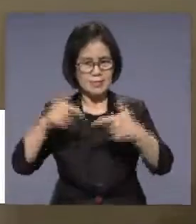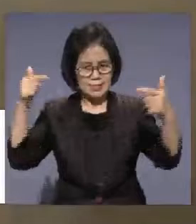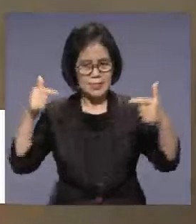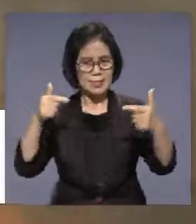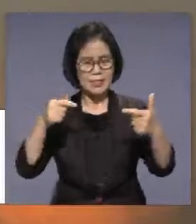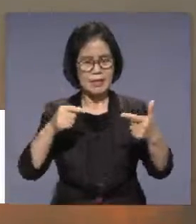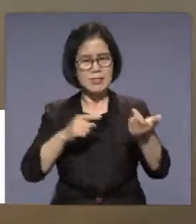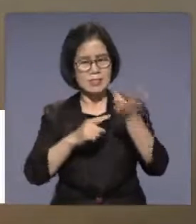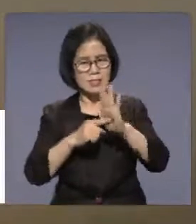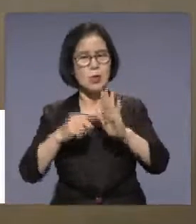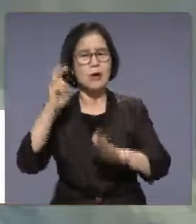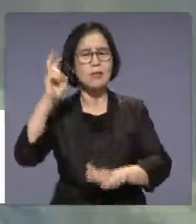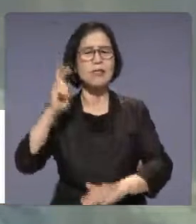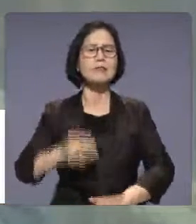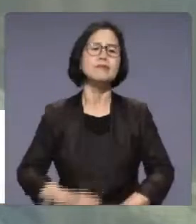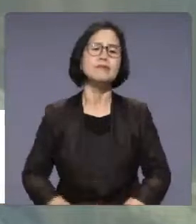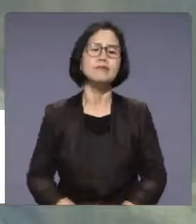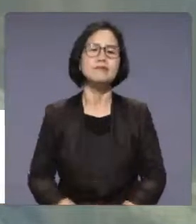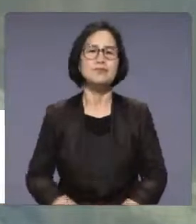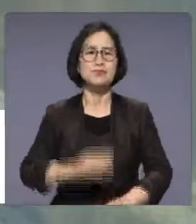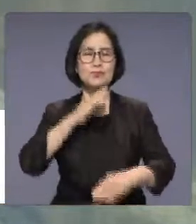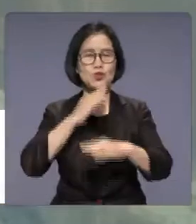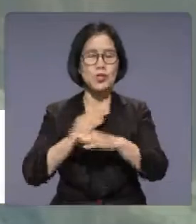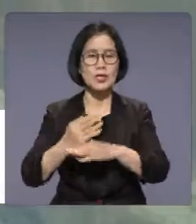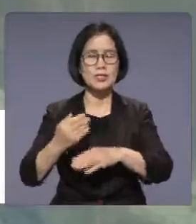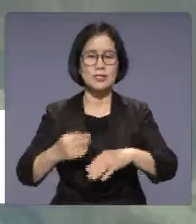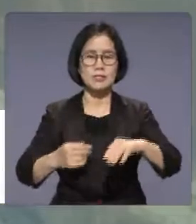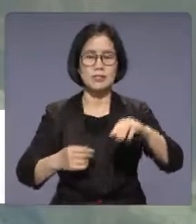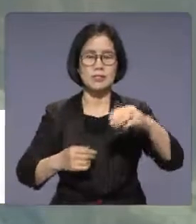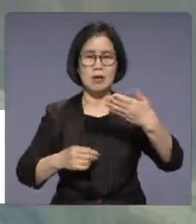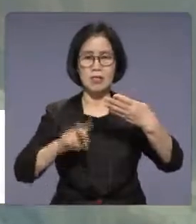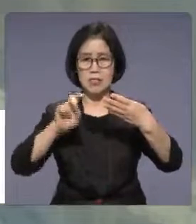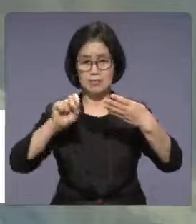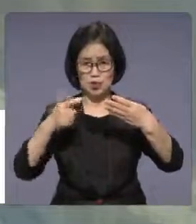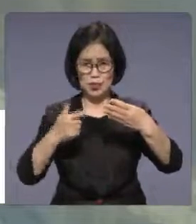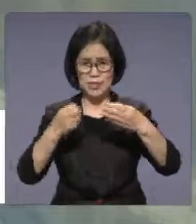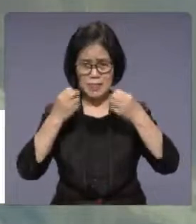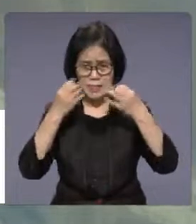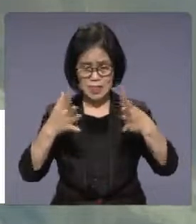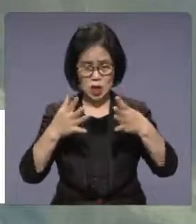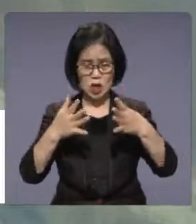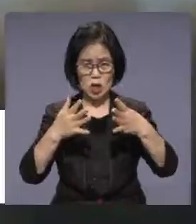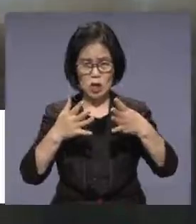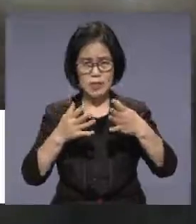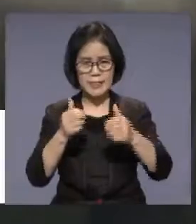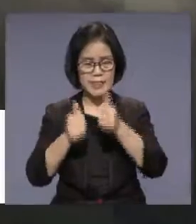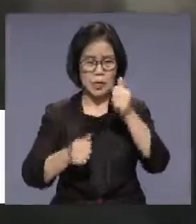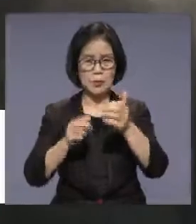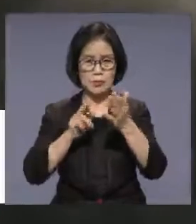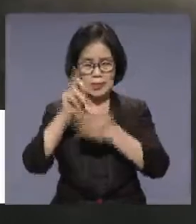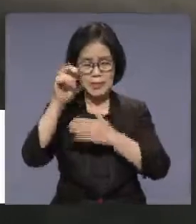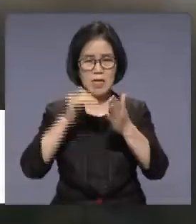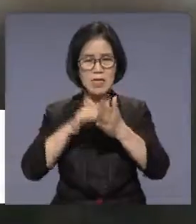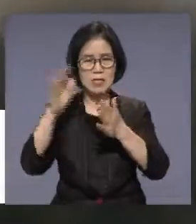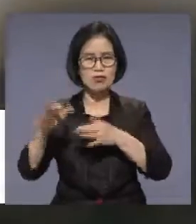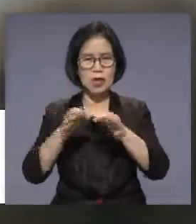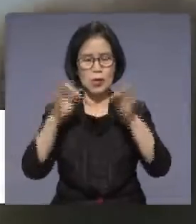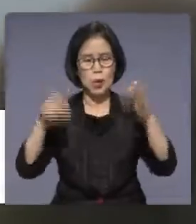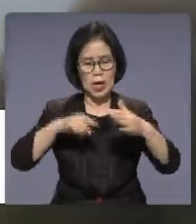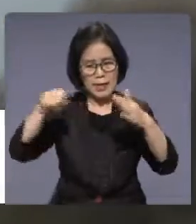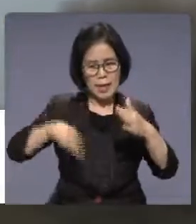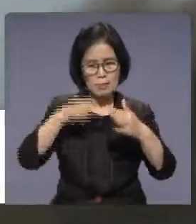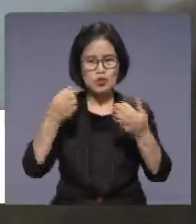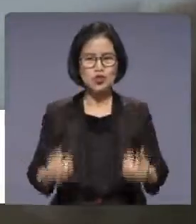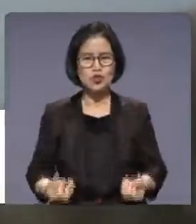신호로 받아들여집니다. 북한은 지난달 16일 신형 전술 유도무기 시험 발사 이후 한동안 내부